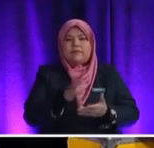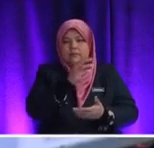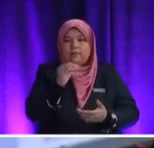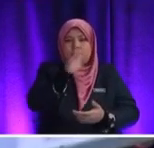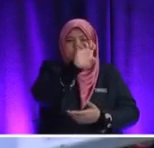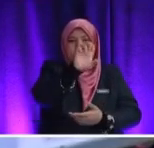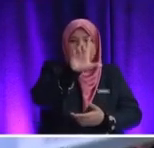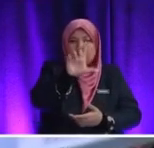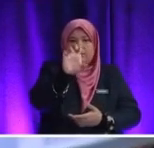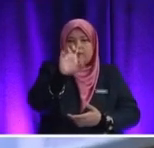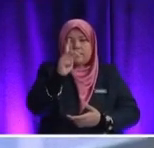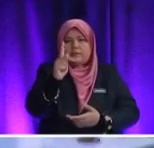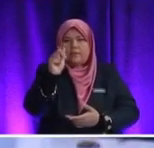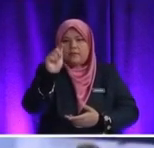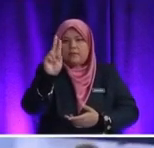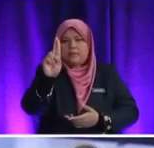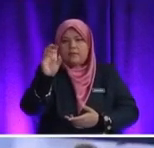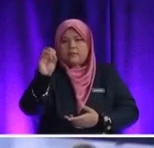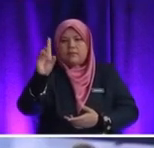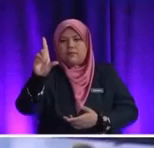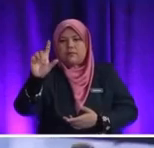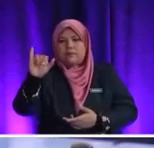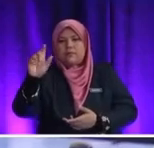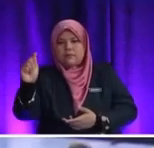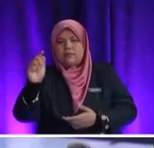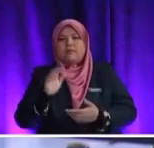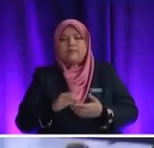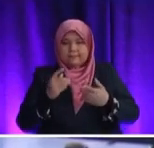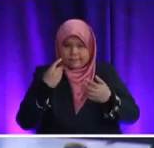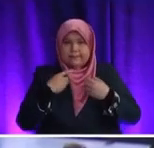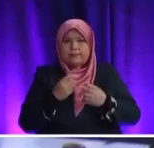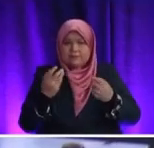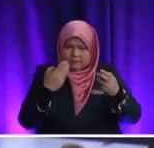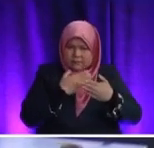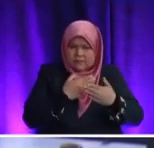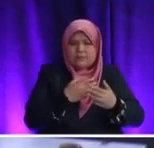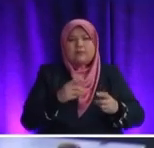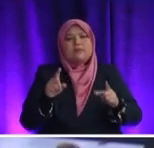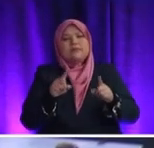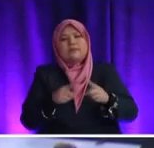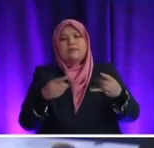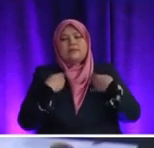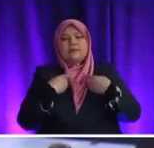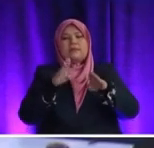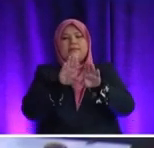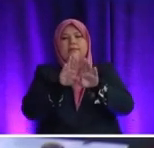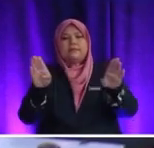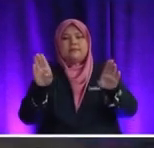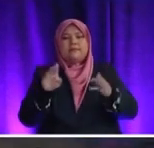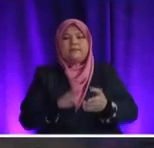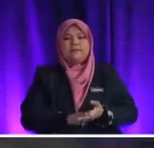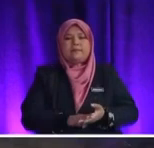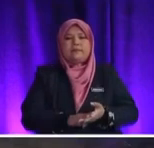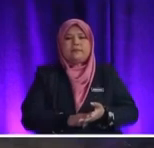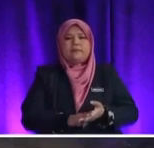elektro dan elektrolit Kaja tapi kita ada perbedaannya sekitar tengok kepada-nya niscaya sebut dari langsung elektrik